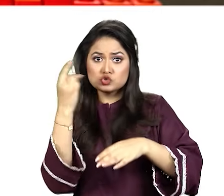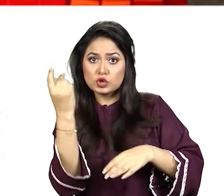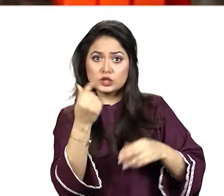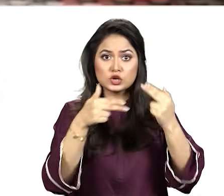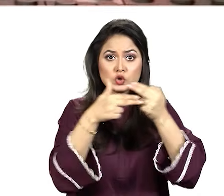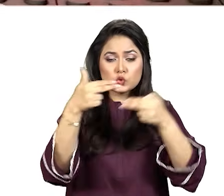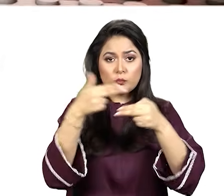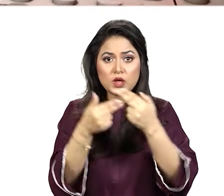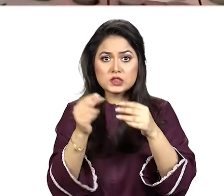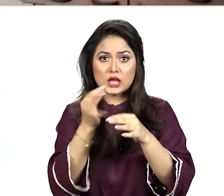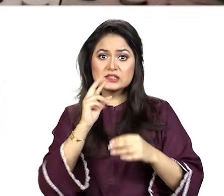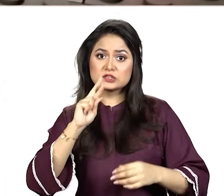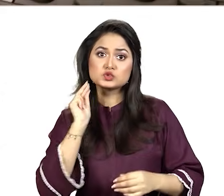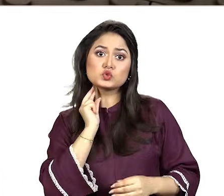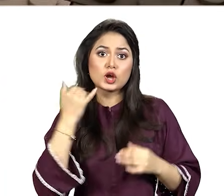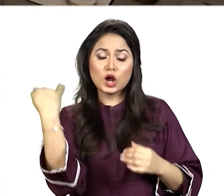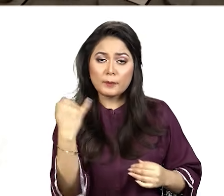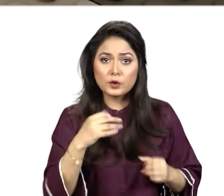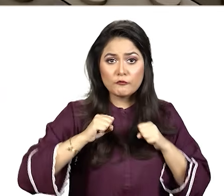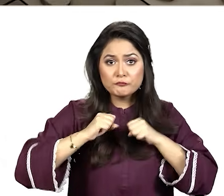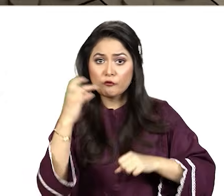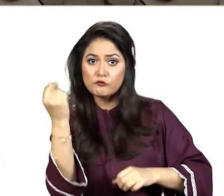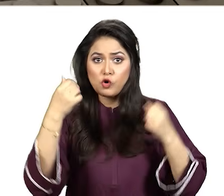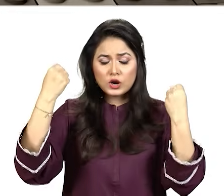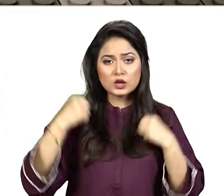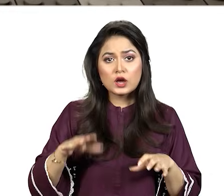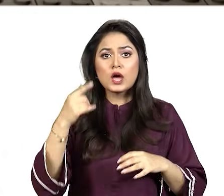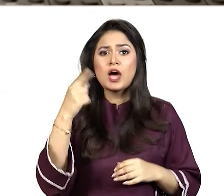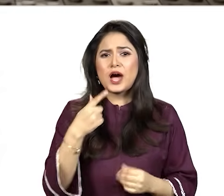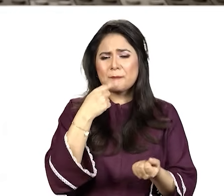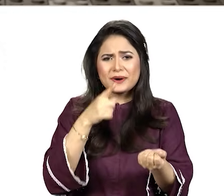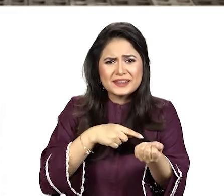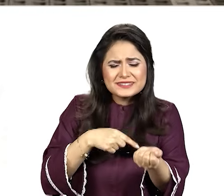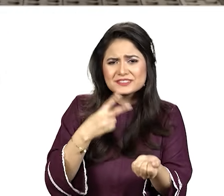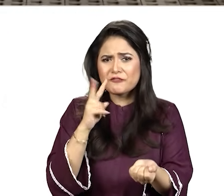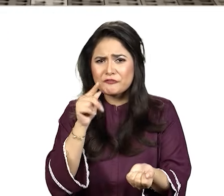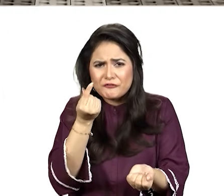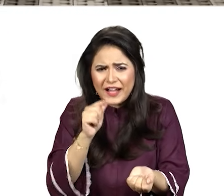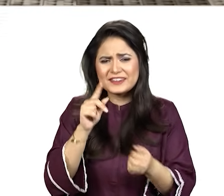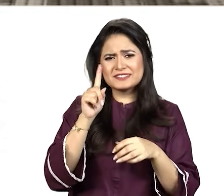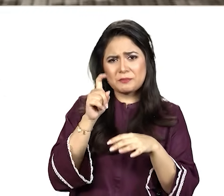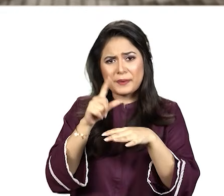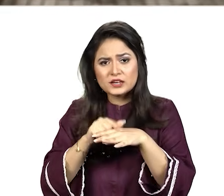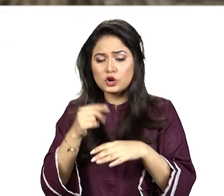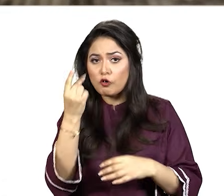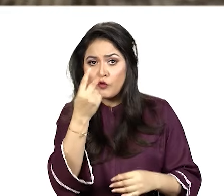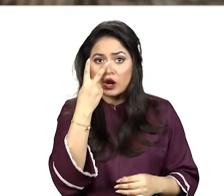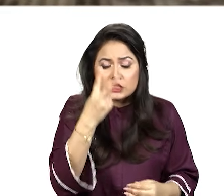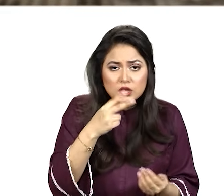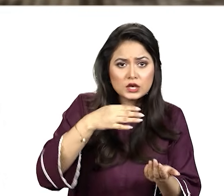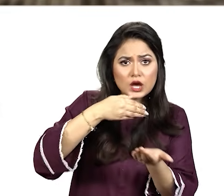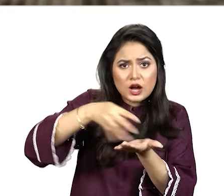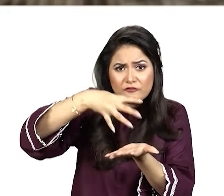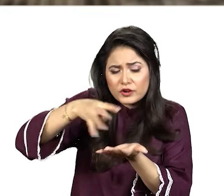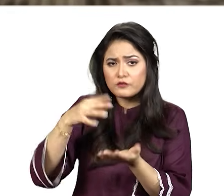نئے ٹیومرز بناتے ہیں۔ لیکن ہمارے جسم کا مدافعتی نظام حملہ آور وائرس اور بیکٹیریا کو مسلسل چیک کر کے